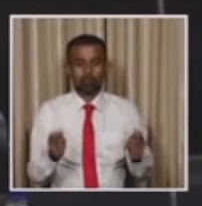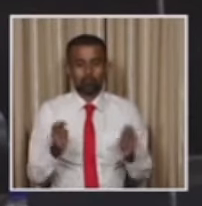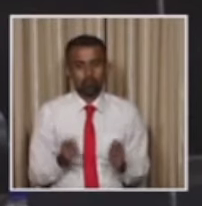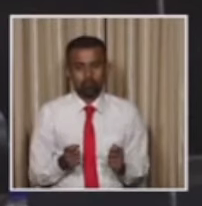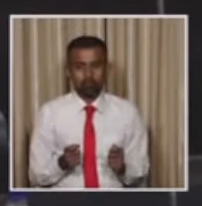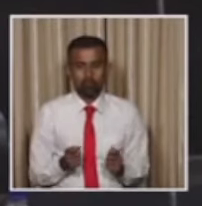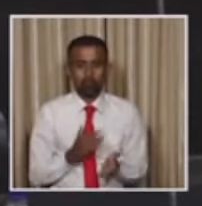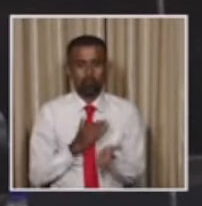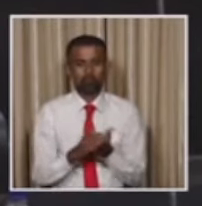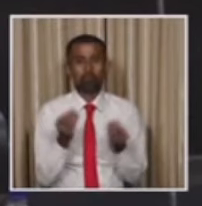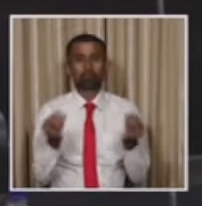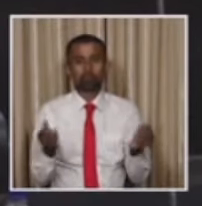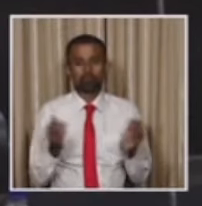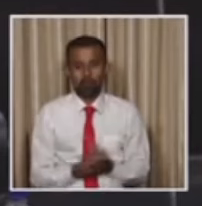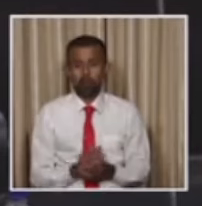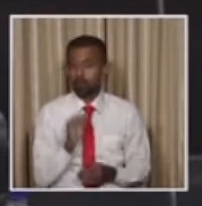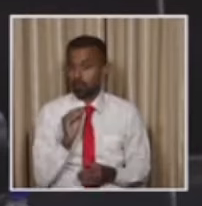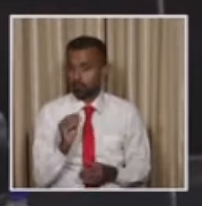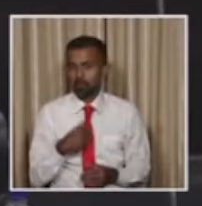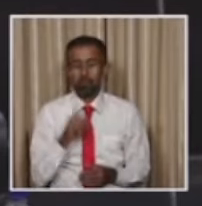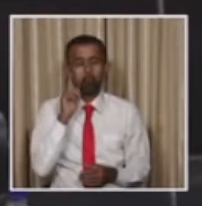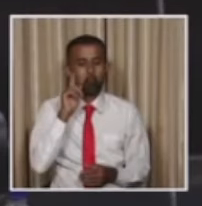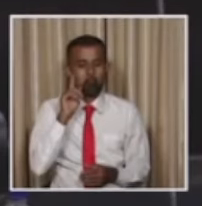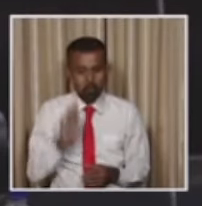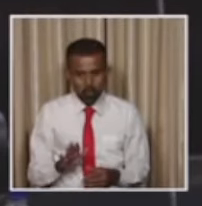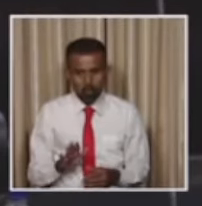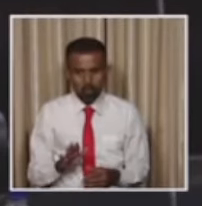ඉතින් අපි ඔකට සහයෝගය දෙනවා. නමුත් අපි බලාපොරොත්තු වෙනවා